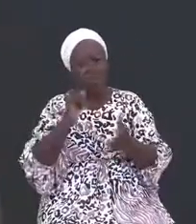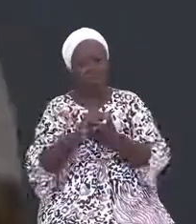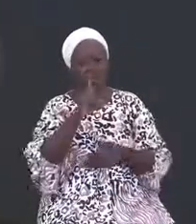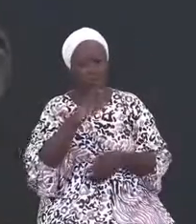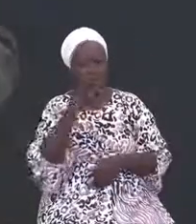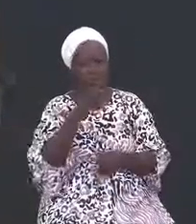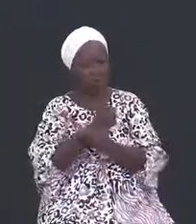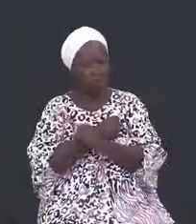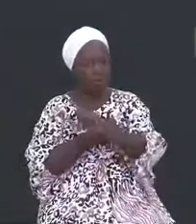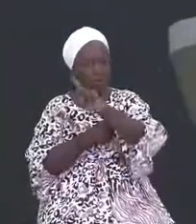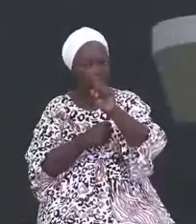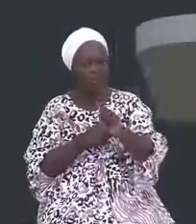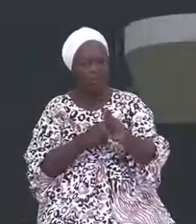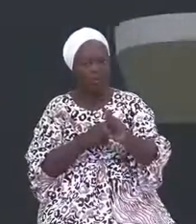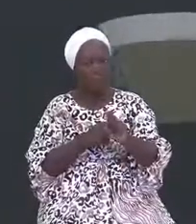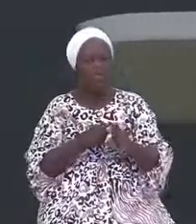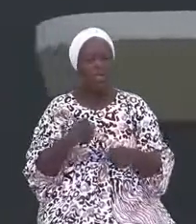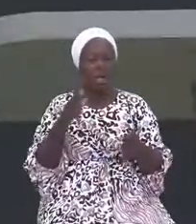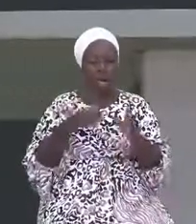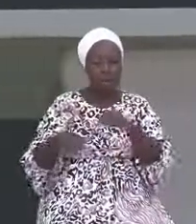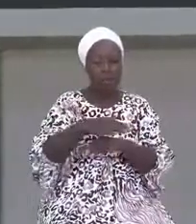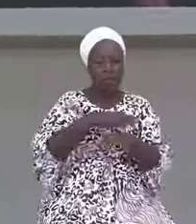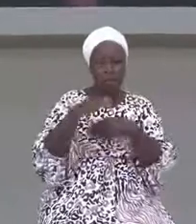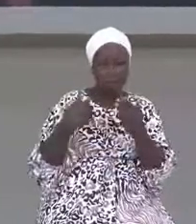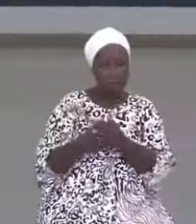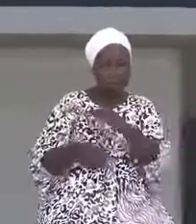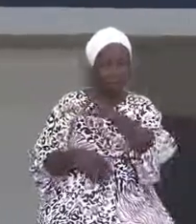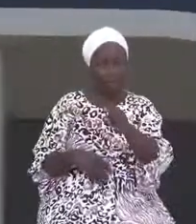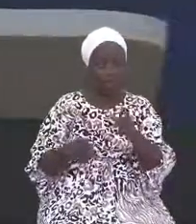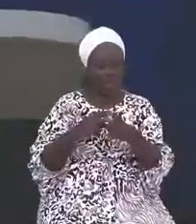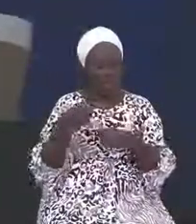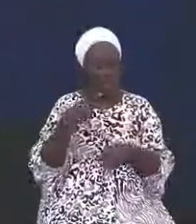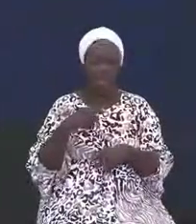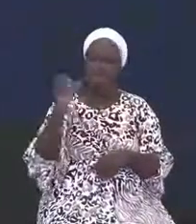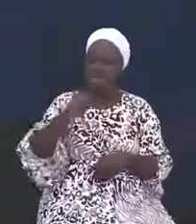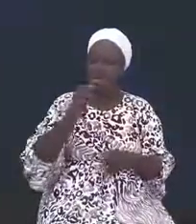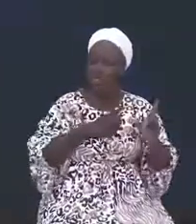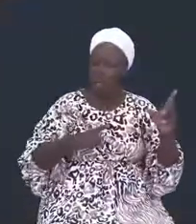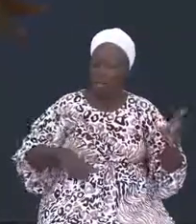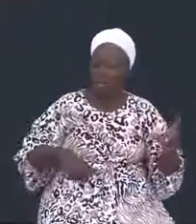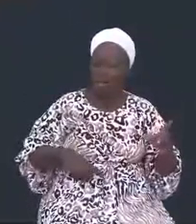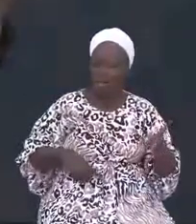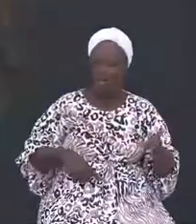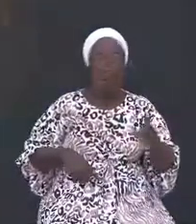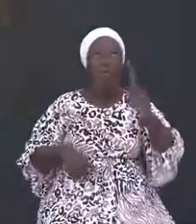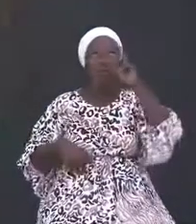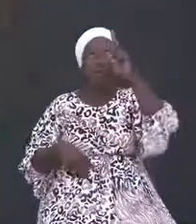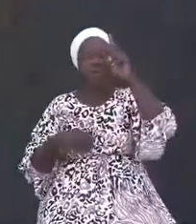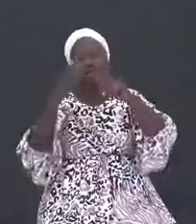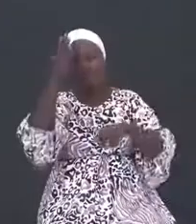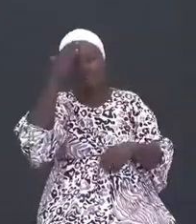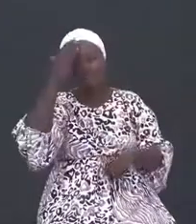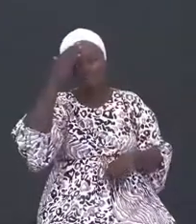l'aimes plus que toute chose? Il lui dit, oui Seigneur, tu sais que je